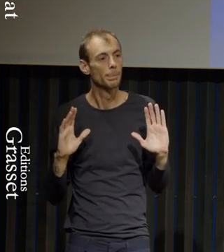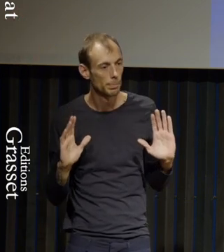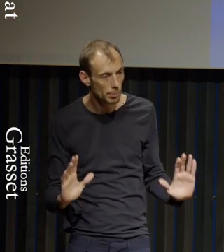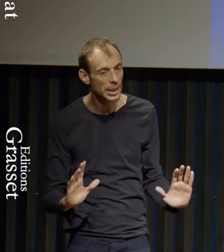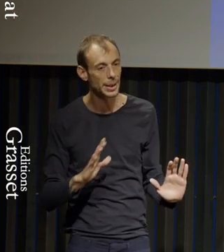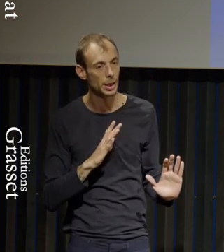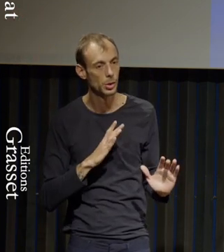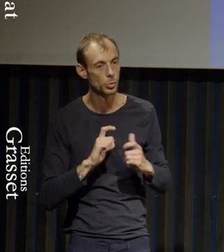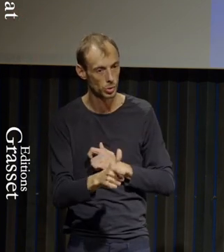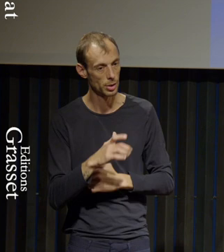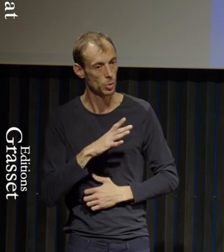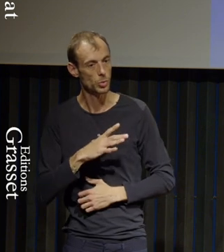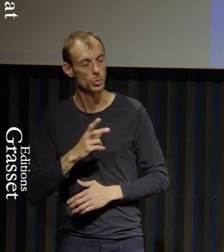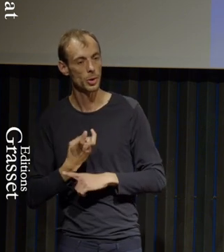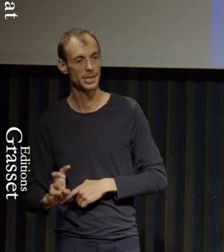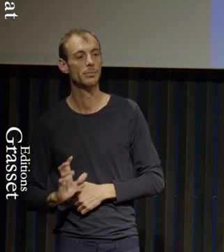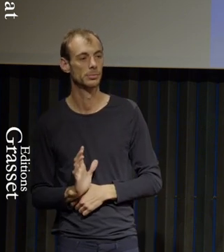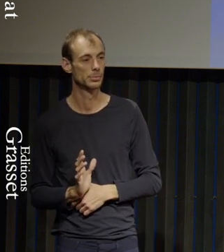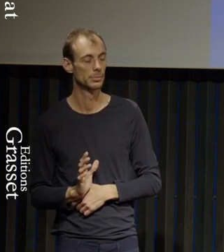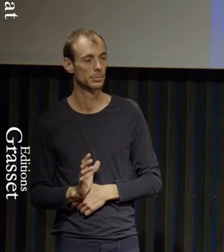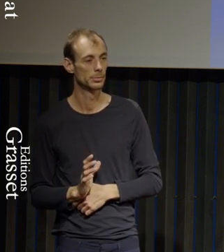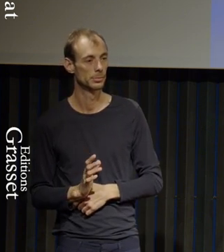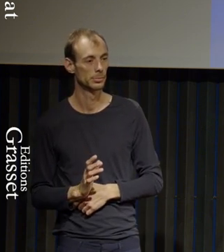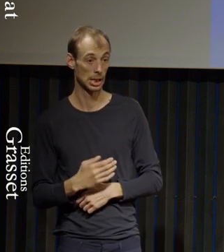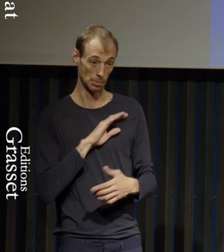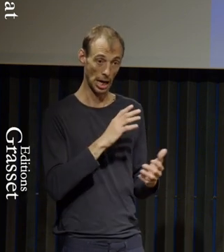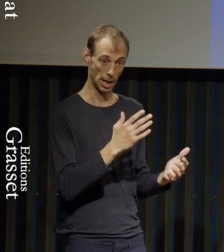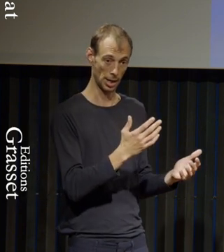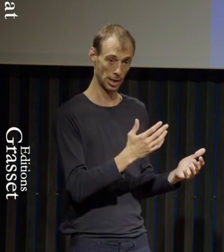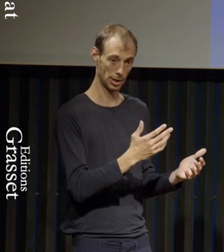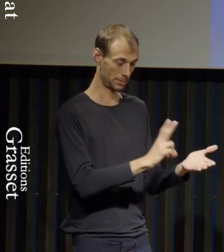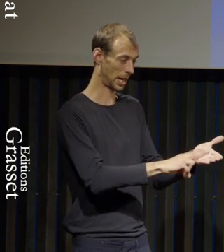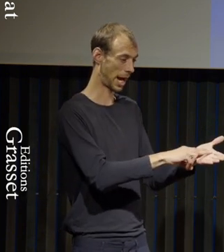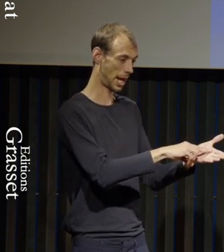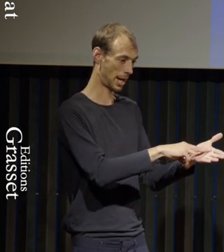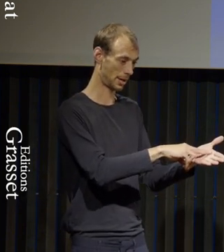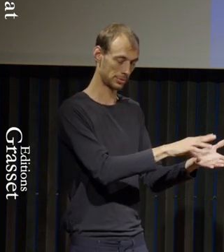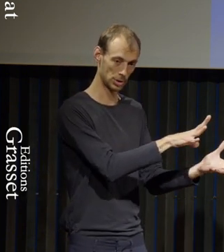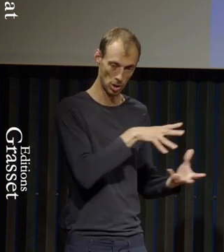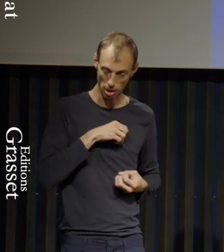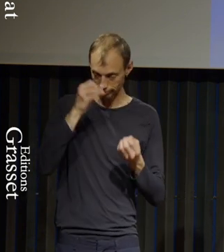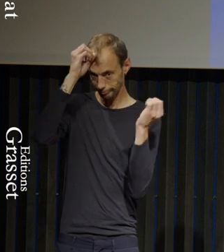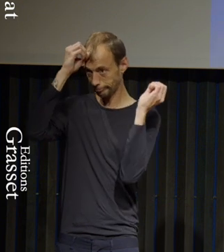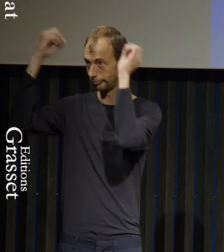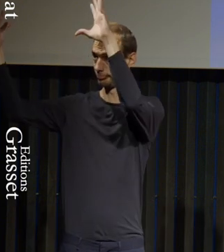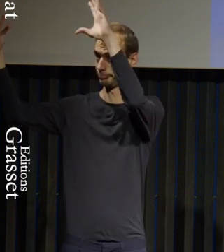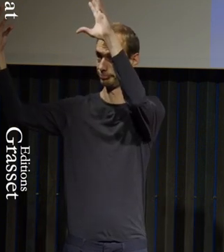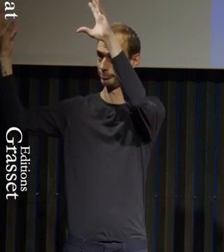nous représentant le monde, eh bien, nous devons accepter de l'avoir perdu de